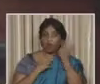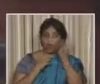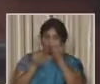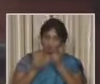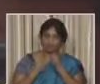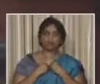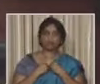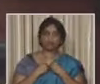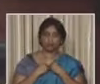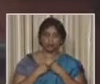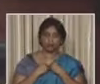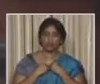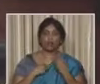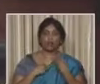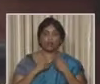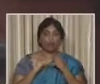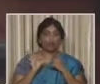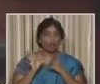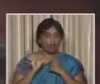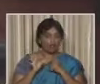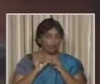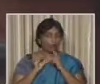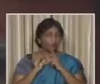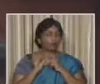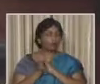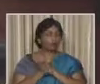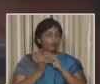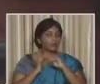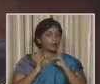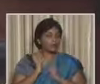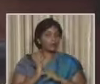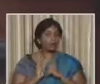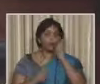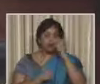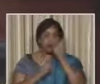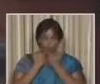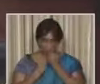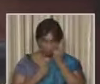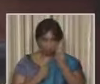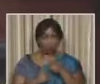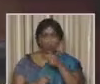அபுஹீன் என்கின்றவர் அதற்கான அறிவுறுத்தல்களை கொடுத்தாரா? அவர் யார்? இது எங்களுக்கு